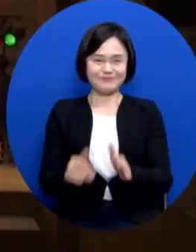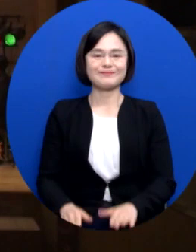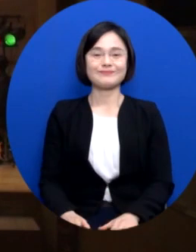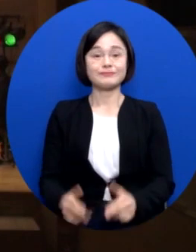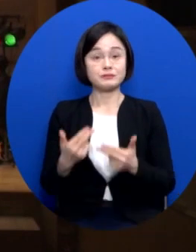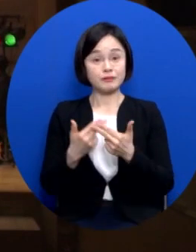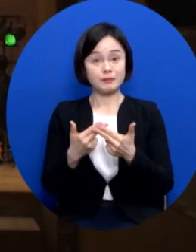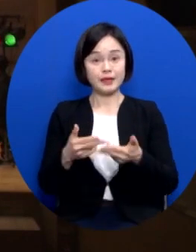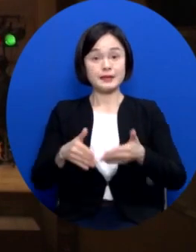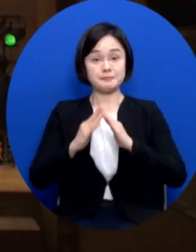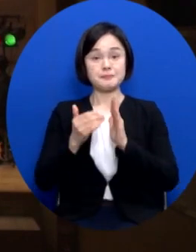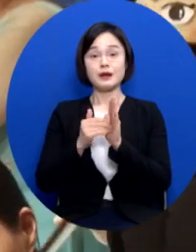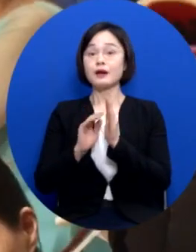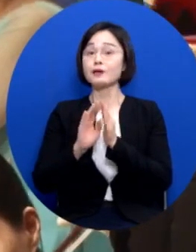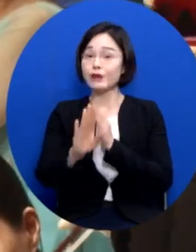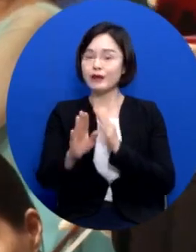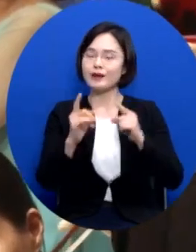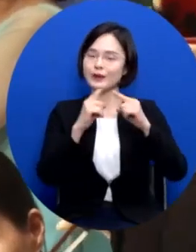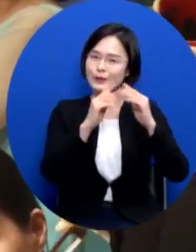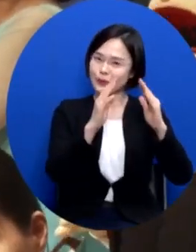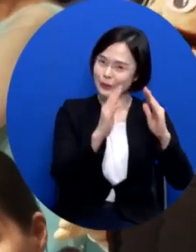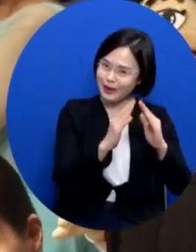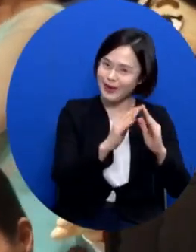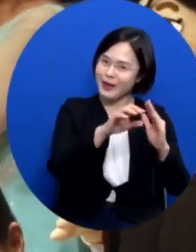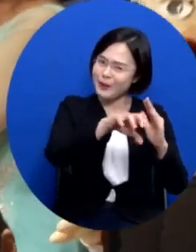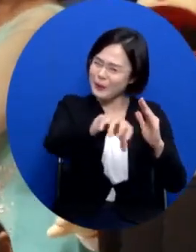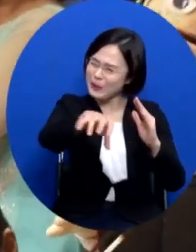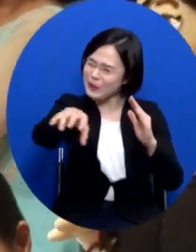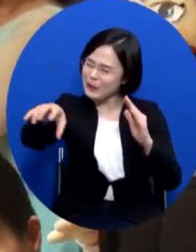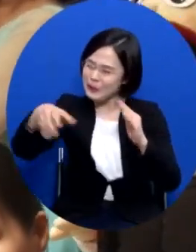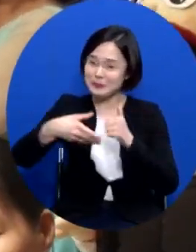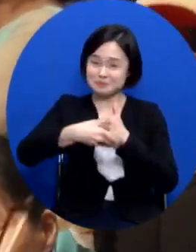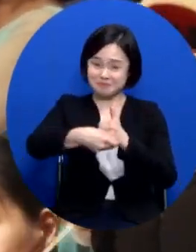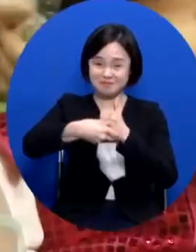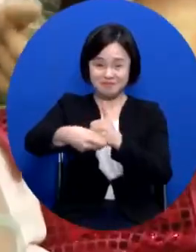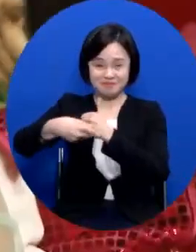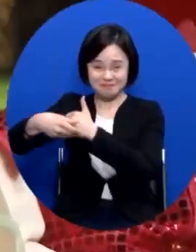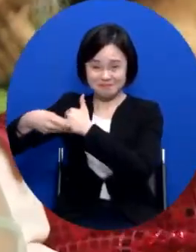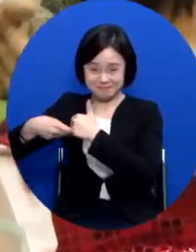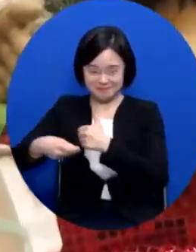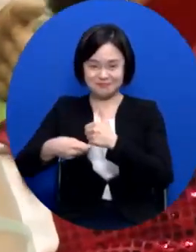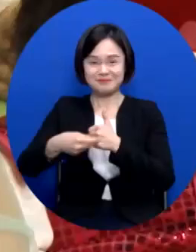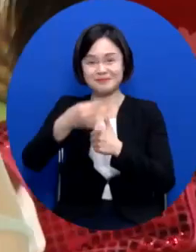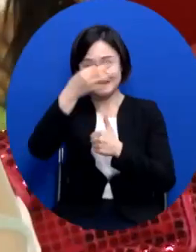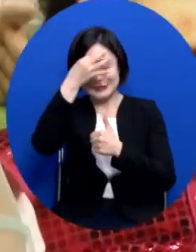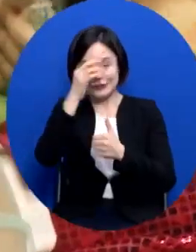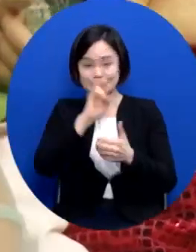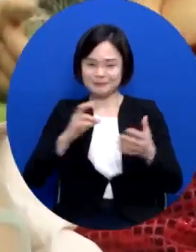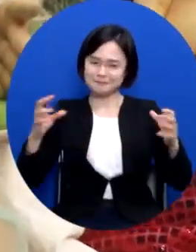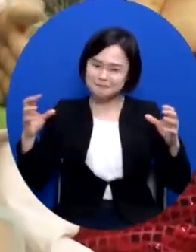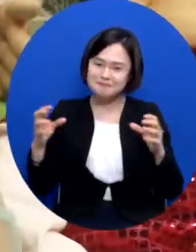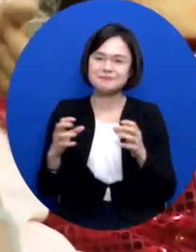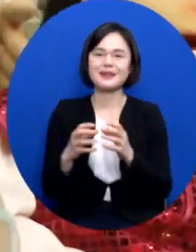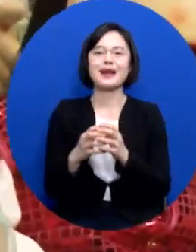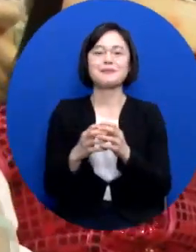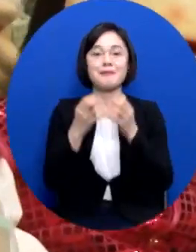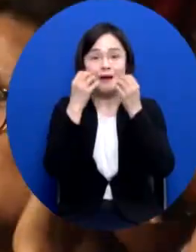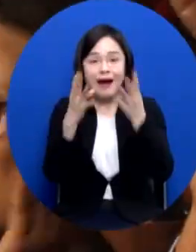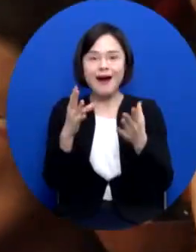협회는 창단 이래 교회를 비롯한 각종 행사에서 복화술과 성악을 융합한 신선한 공연을 선보여